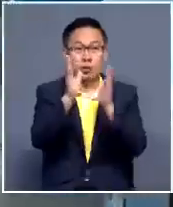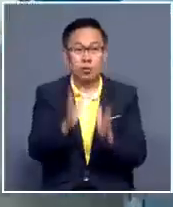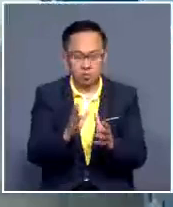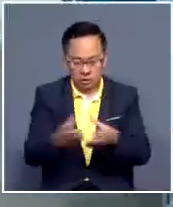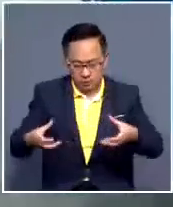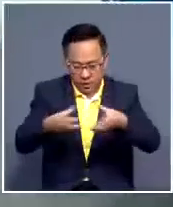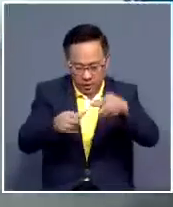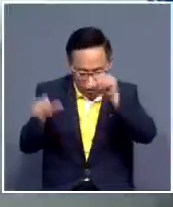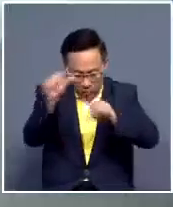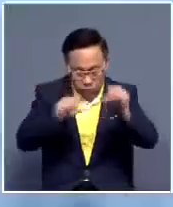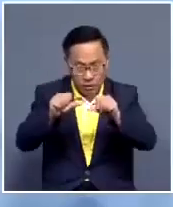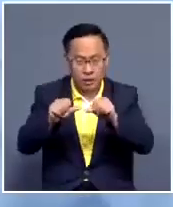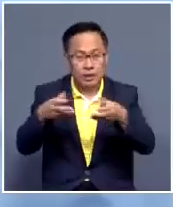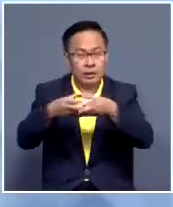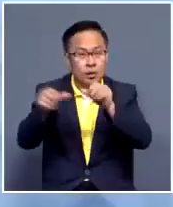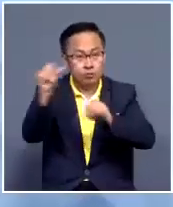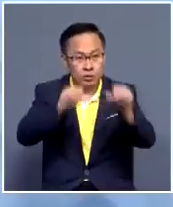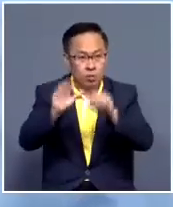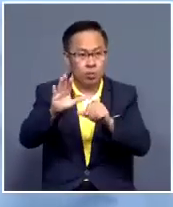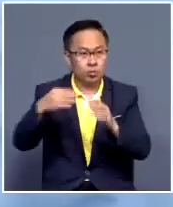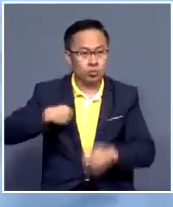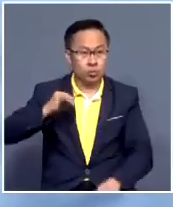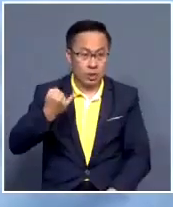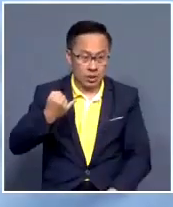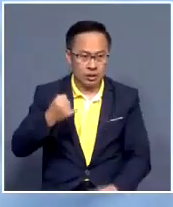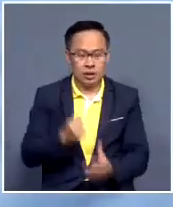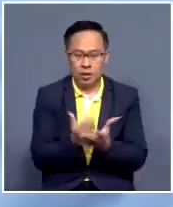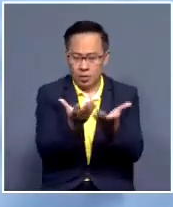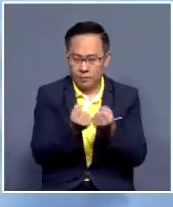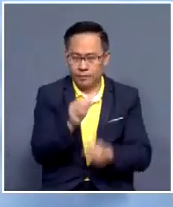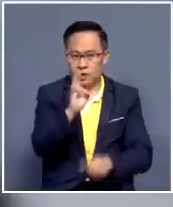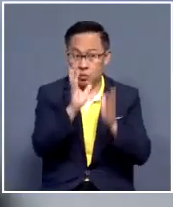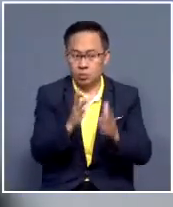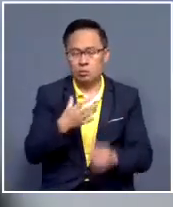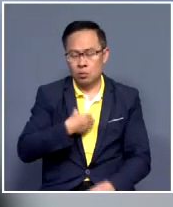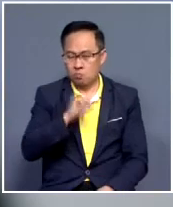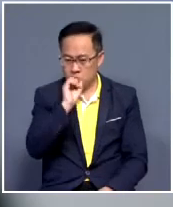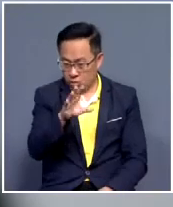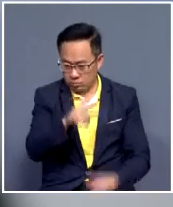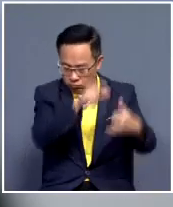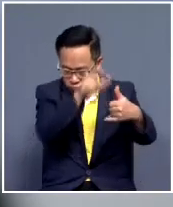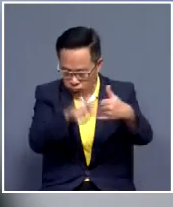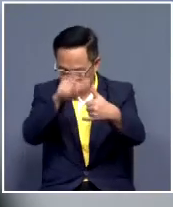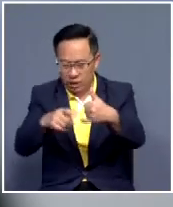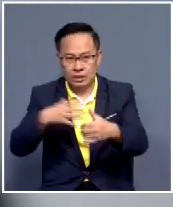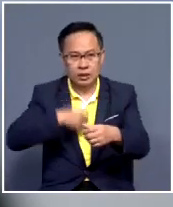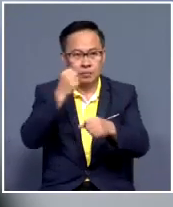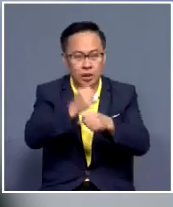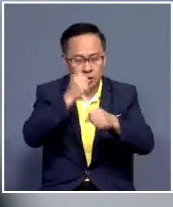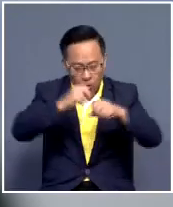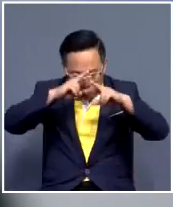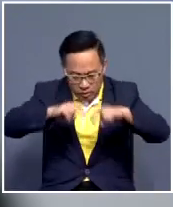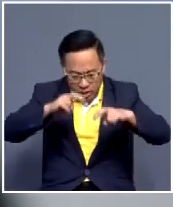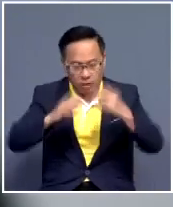วิทยาศาสตร์ของจุฬาลงกรณ์นะครับพูดง่ายๆว่าให้ความต้องการไปว่าเราต้องการนักนิสิตที่เข้ามาทำเรื่องของการวิจัยการพัฒนานวัตก